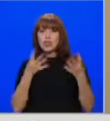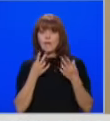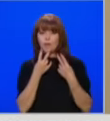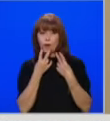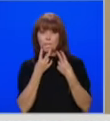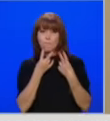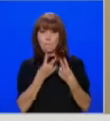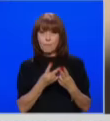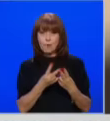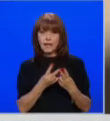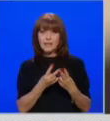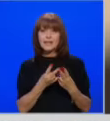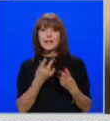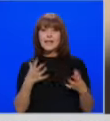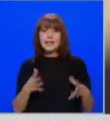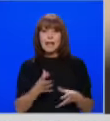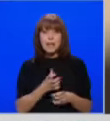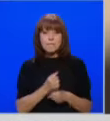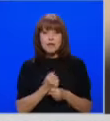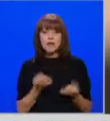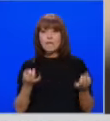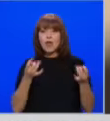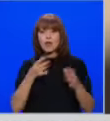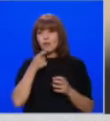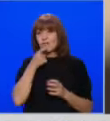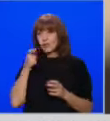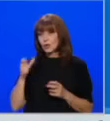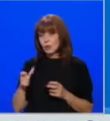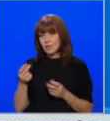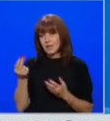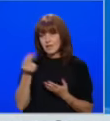намерим нови думи, за да я опишем.